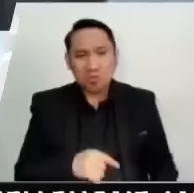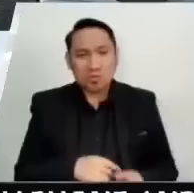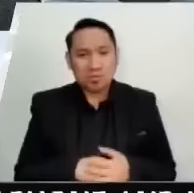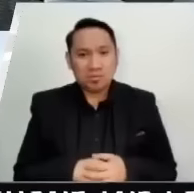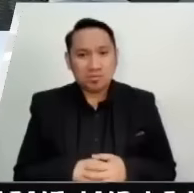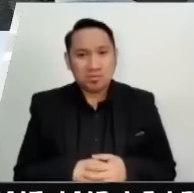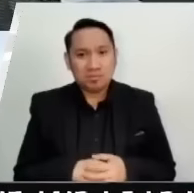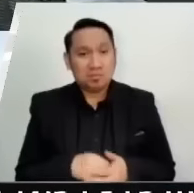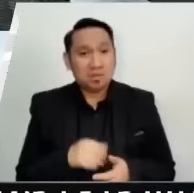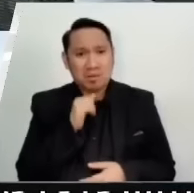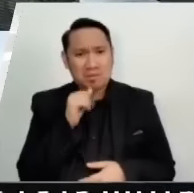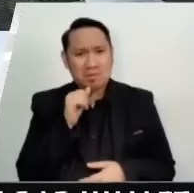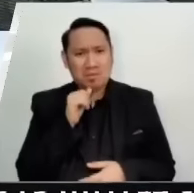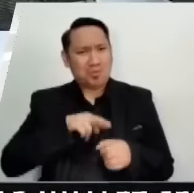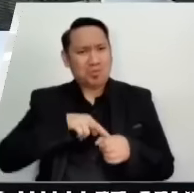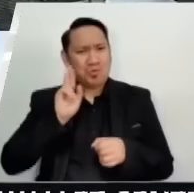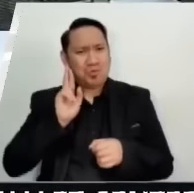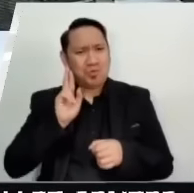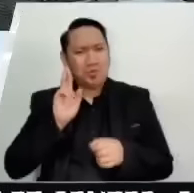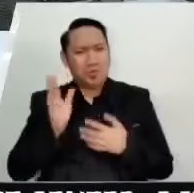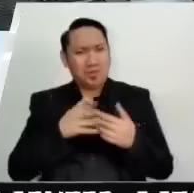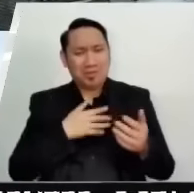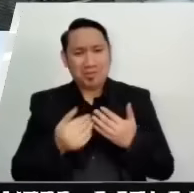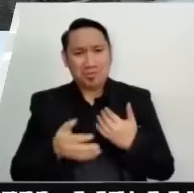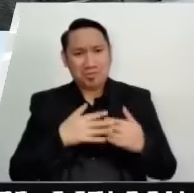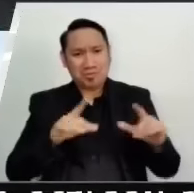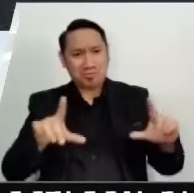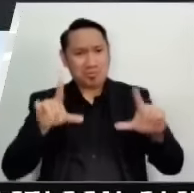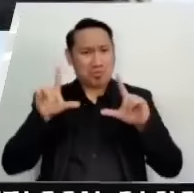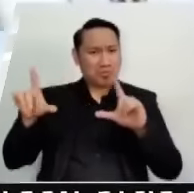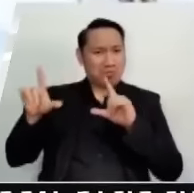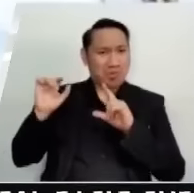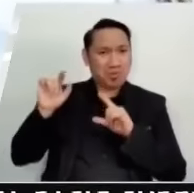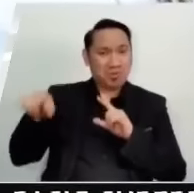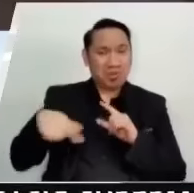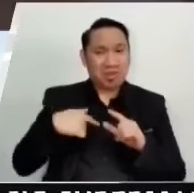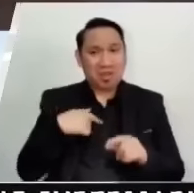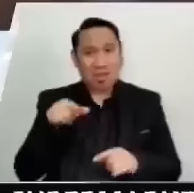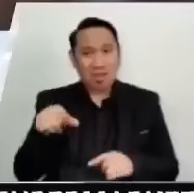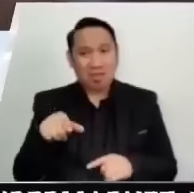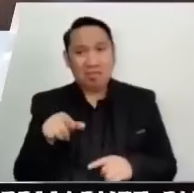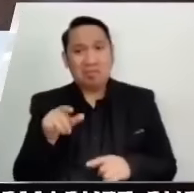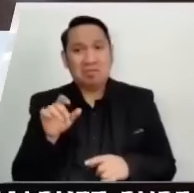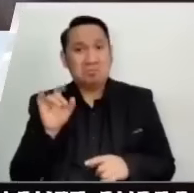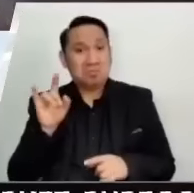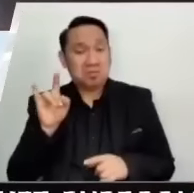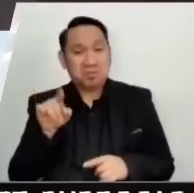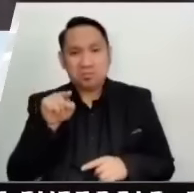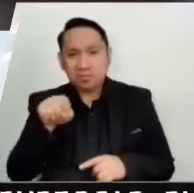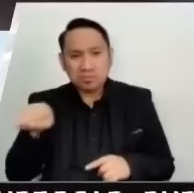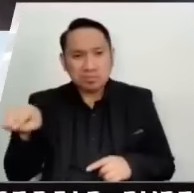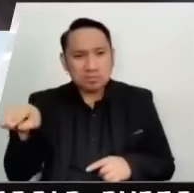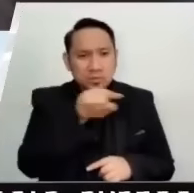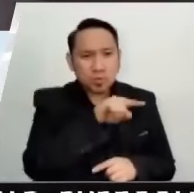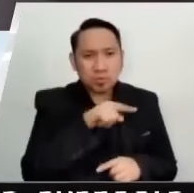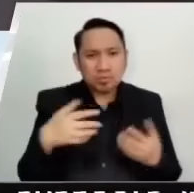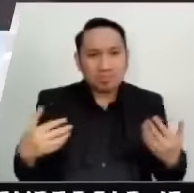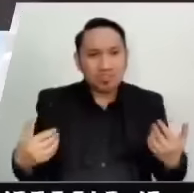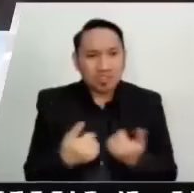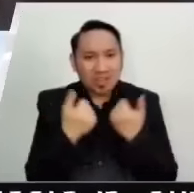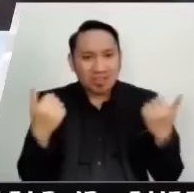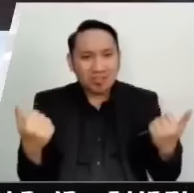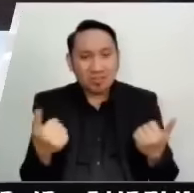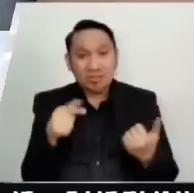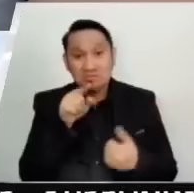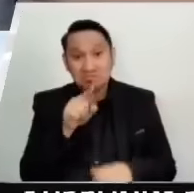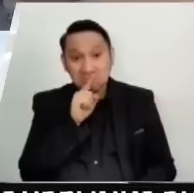si Garcia kahit pa May ilang nananawagan nito sa social media Hamon ni Garcia sa mga nag-aakusa sa kanya panumpaan ang